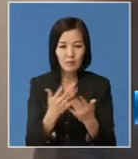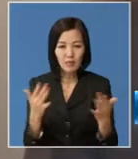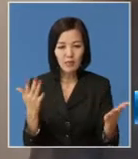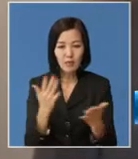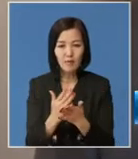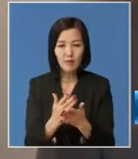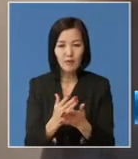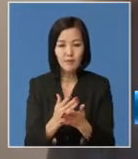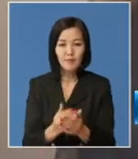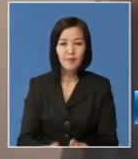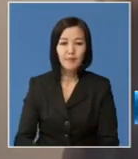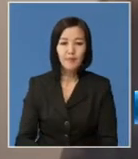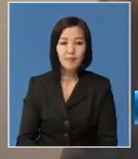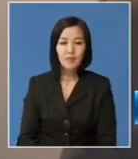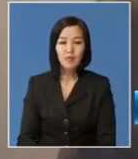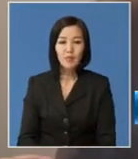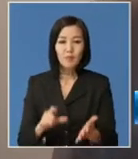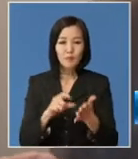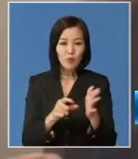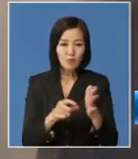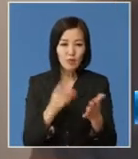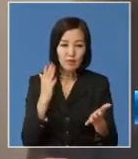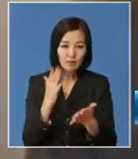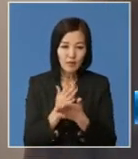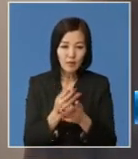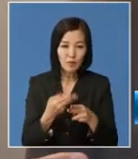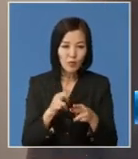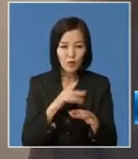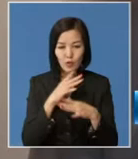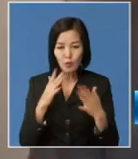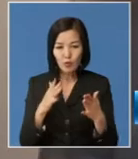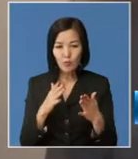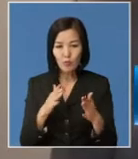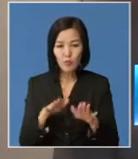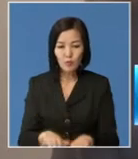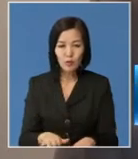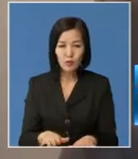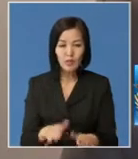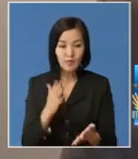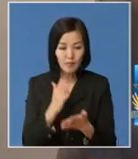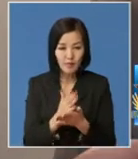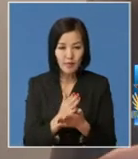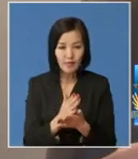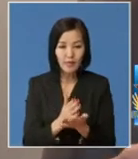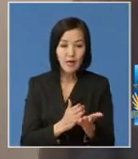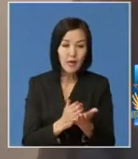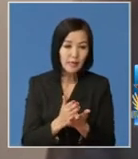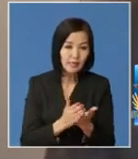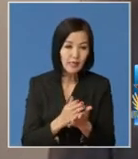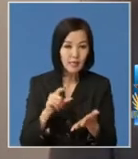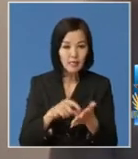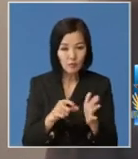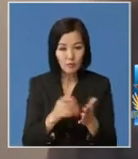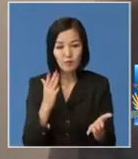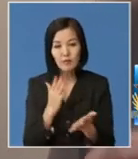Бөлмелер өте көп. Әрінде заттарды қоятын орындар бар. Ардагерлердің бөлмесі